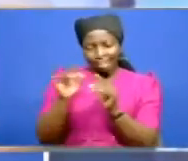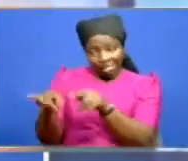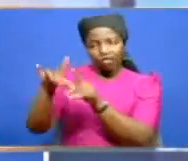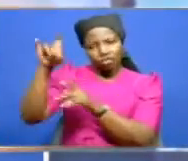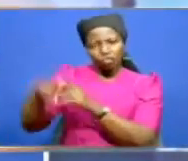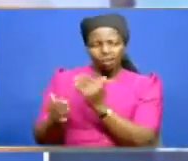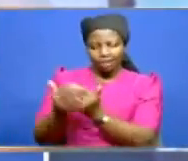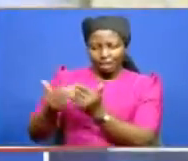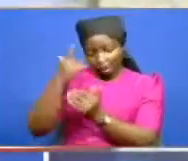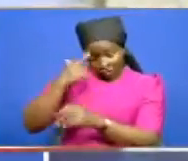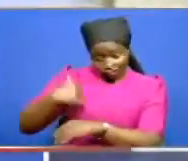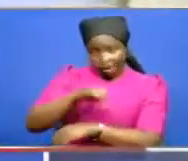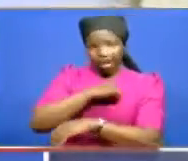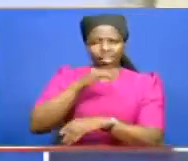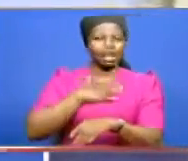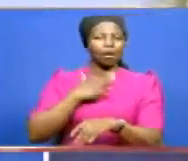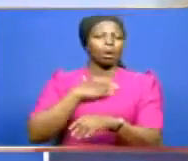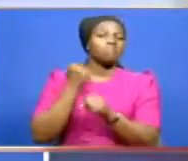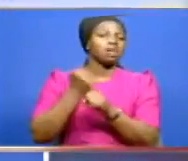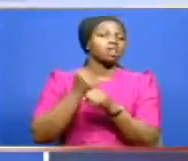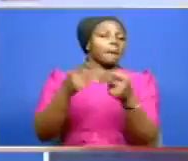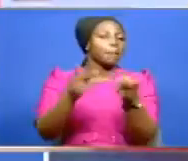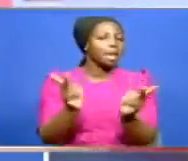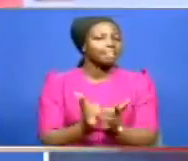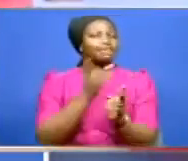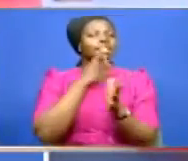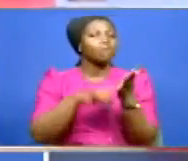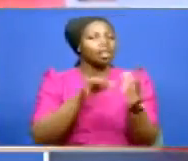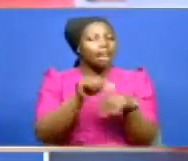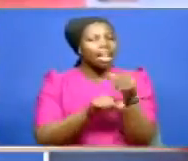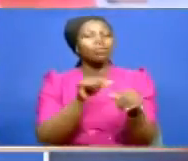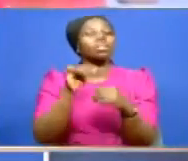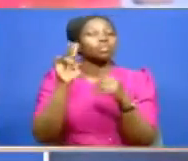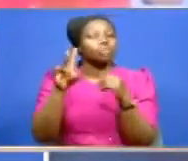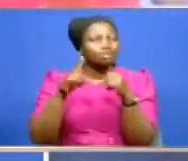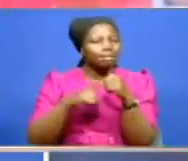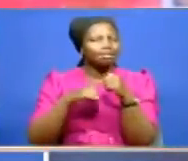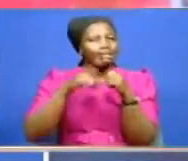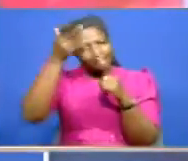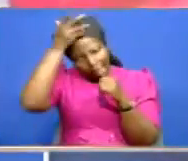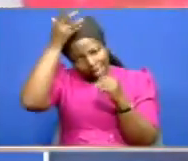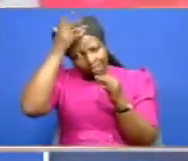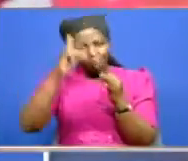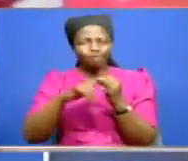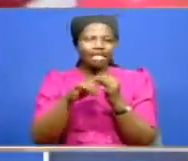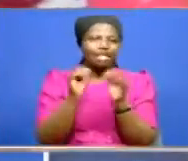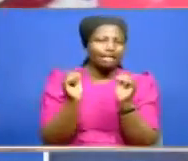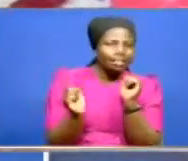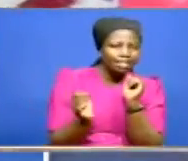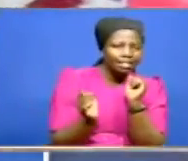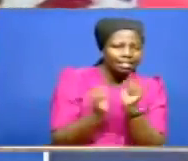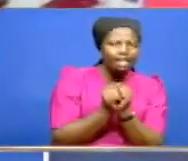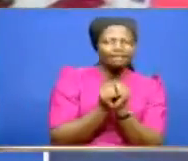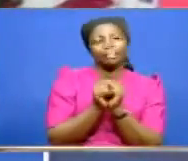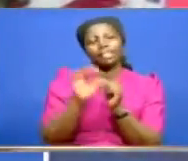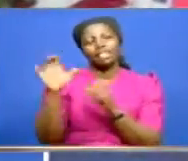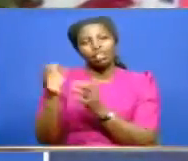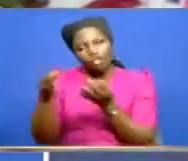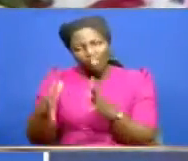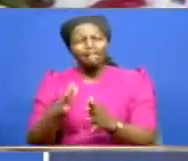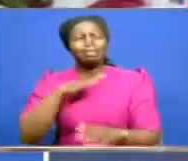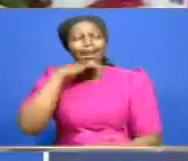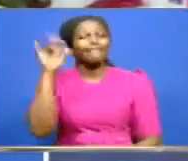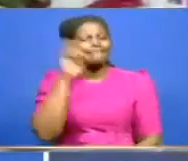working places. Wanasema kuwa takriban wauguzi 26 na matabibu 10 wameaga dunia